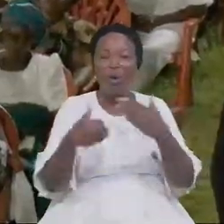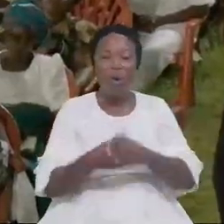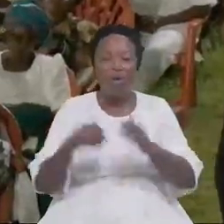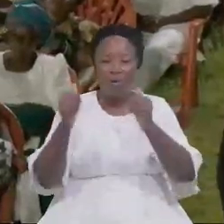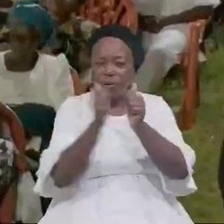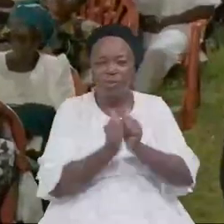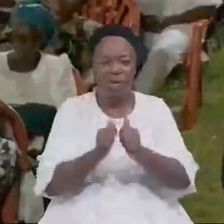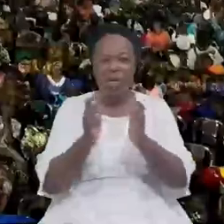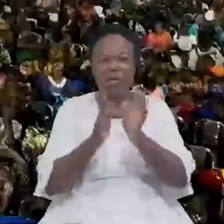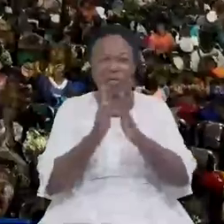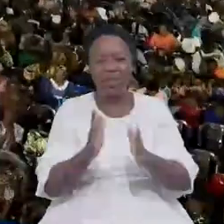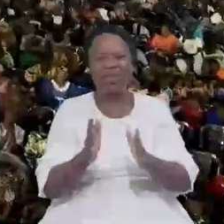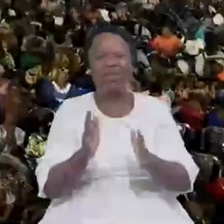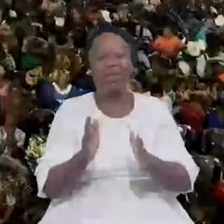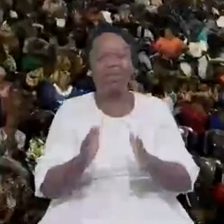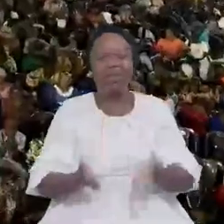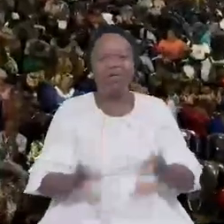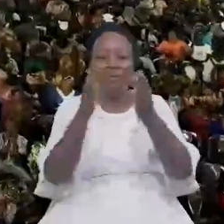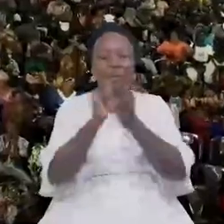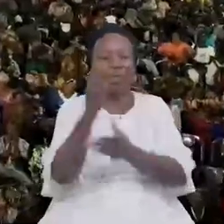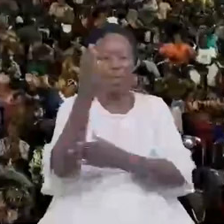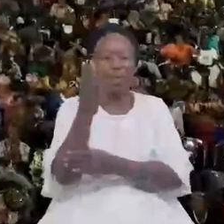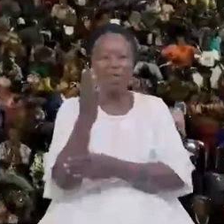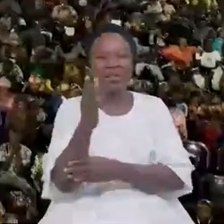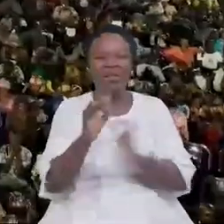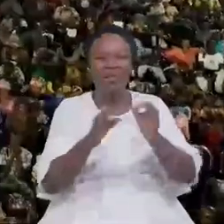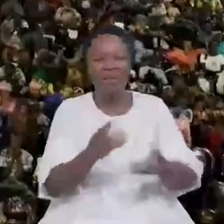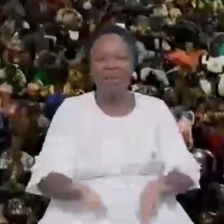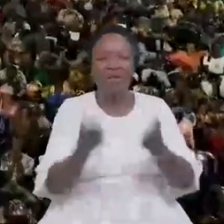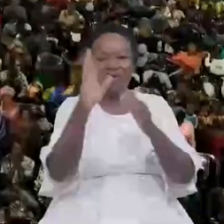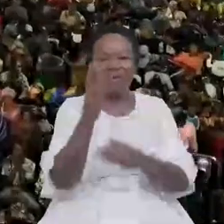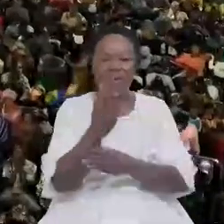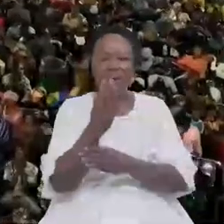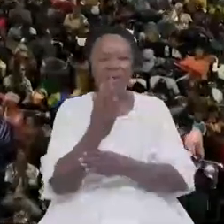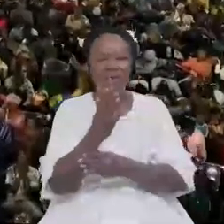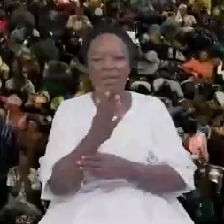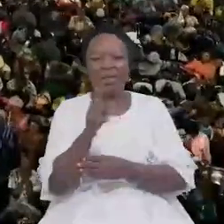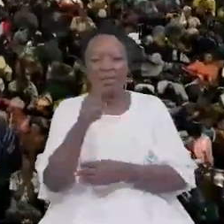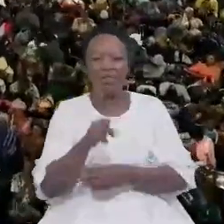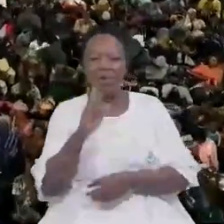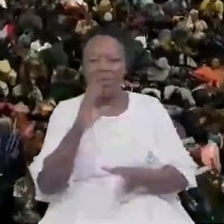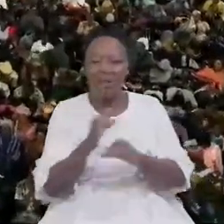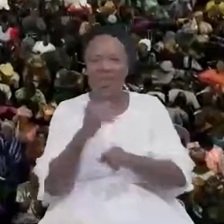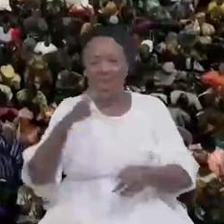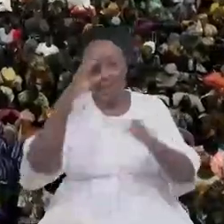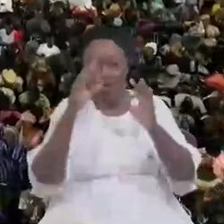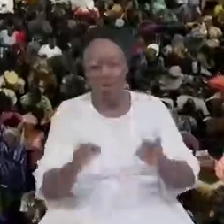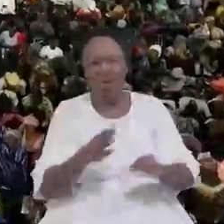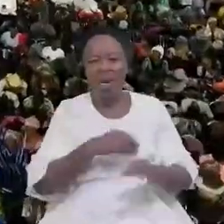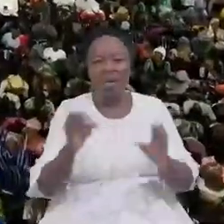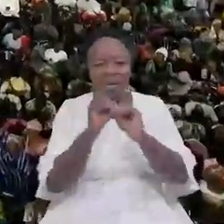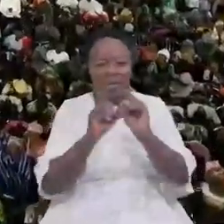chrétien entier. Si vous levez la main là, alors vous prenez la décision et